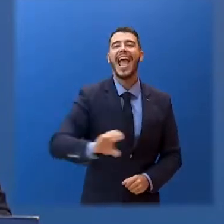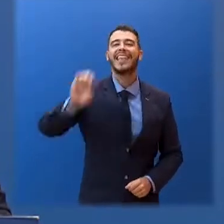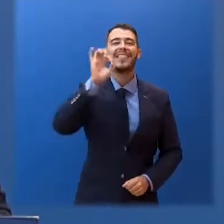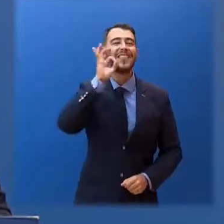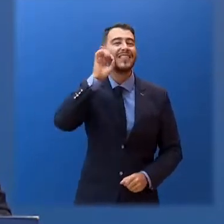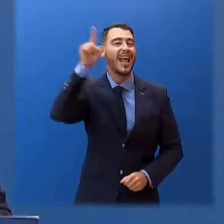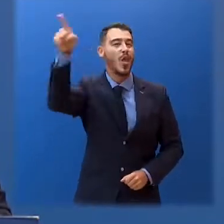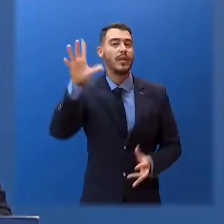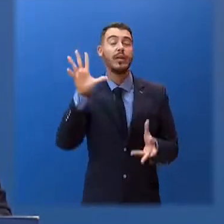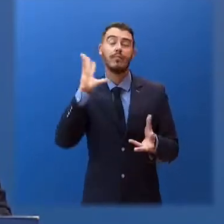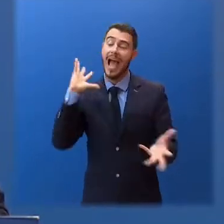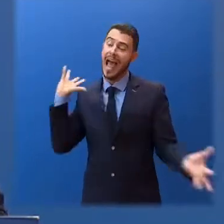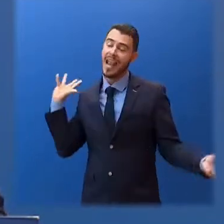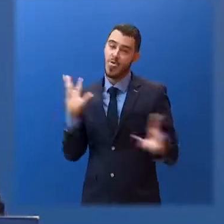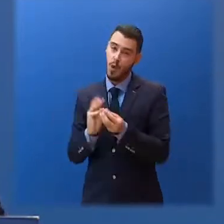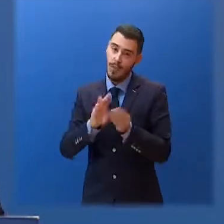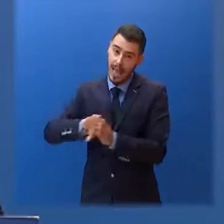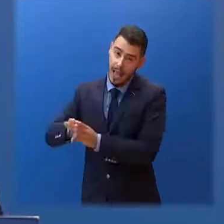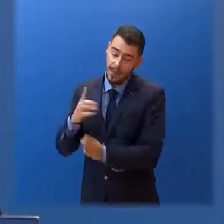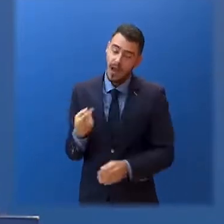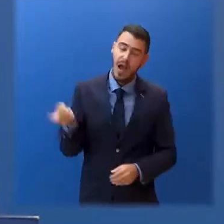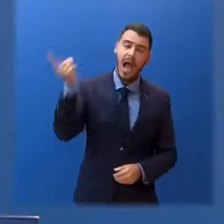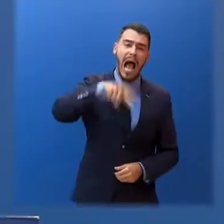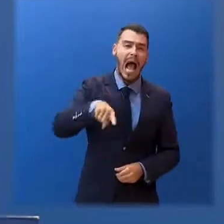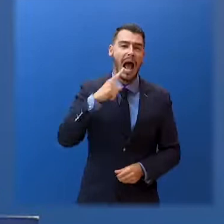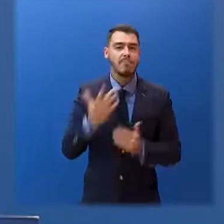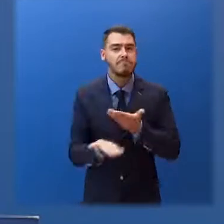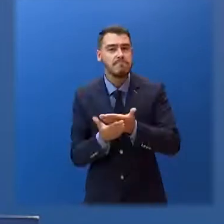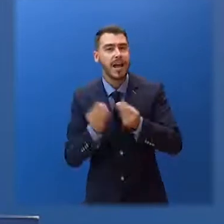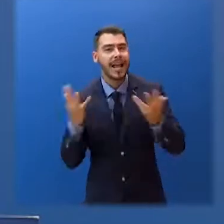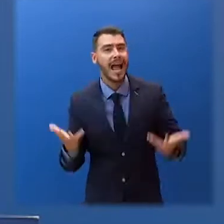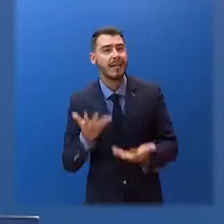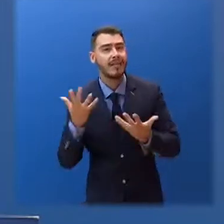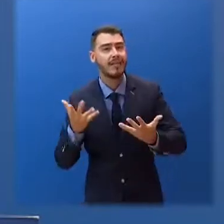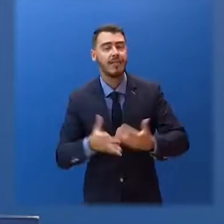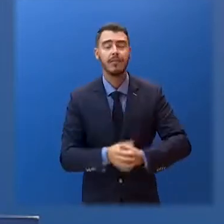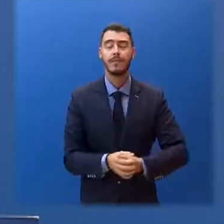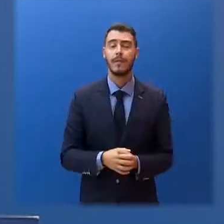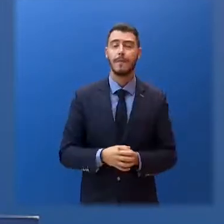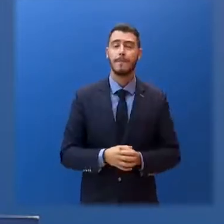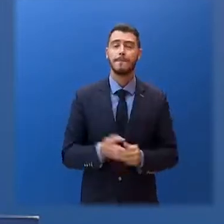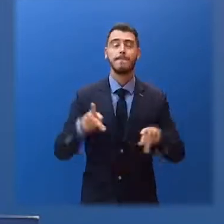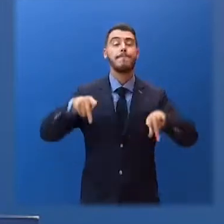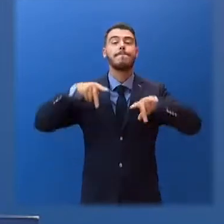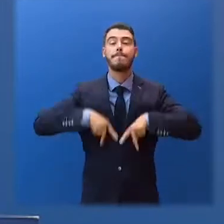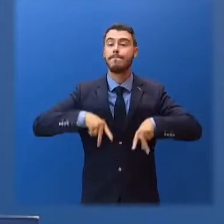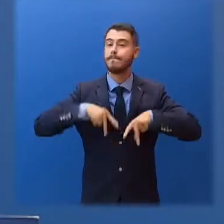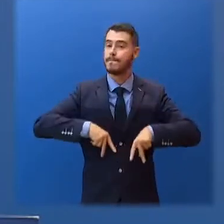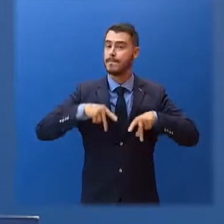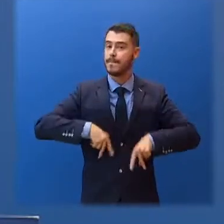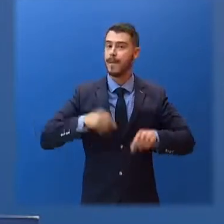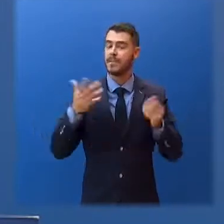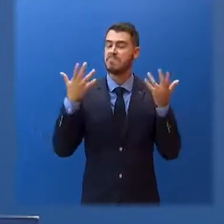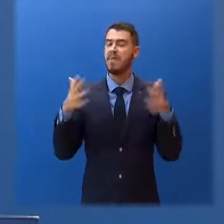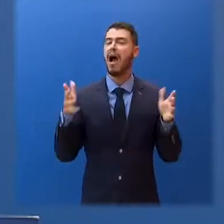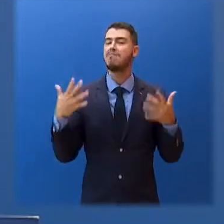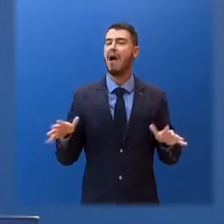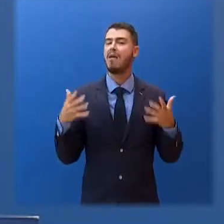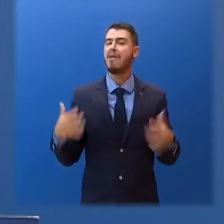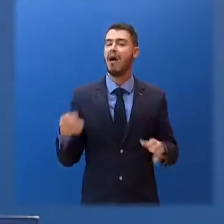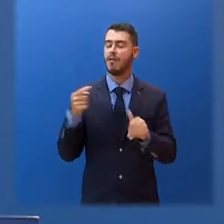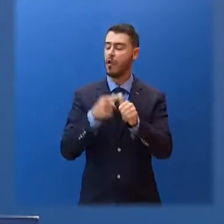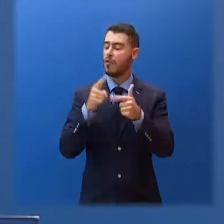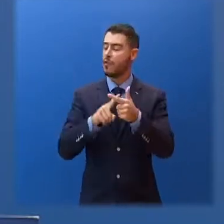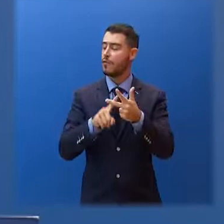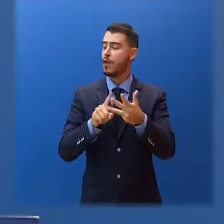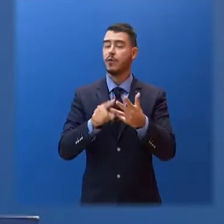αναδρομικά? Κάποιο άλλο βοήθημα? Έχουμε πει και στο παρελθόν ότι η κυβέρνηση έχει κάνει πάρα πολλά πράγματα για τη στήριξη των συνταξιούχων.